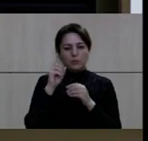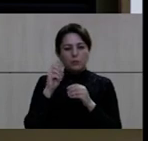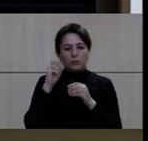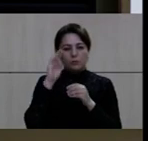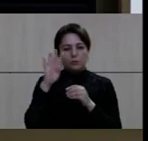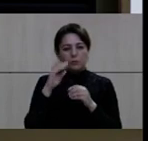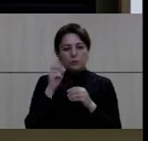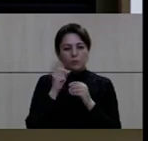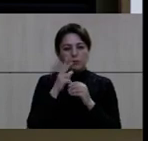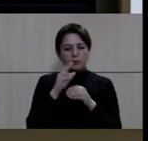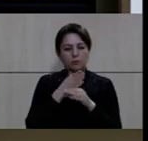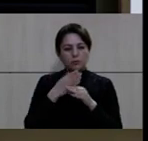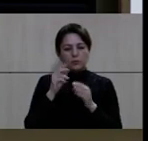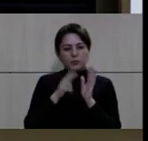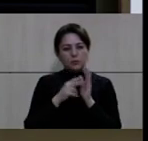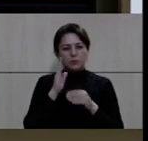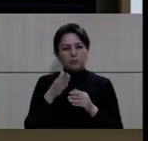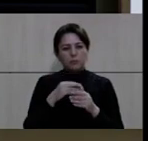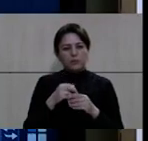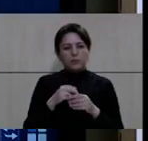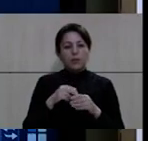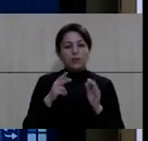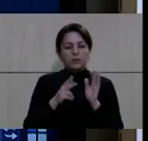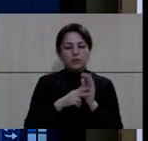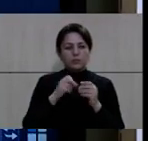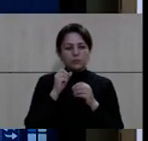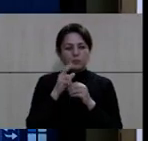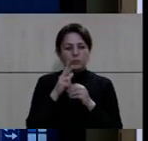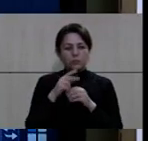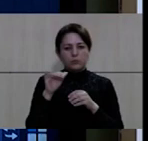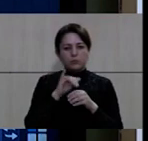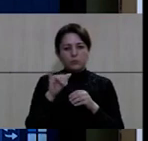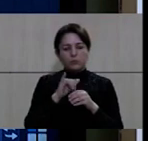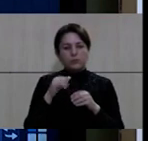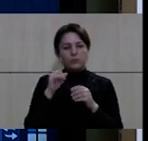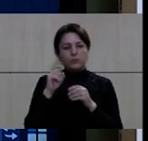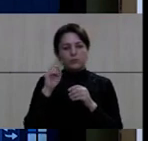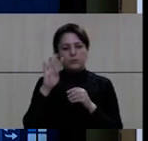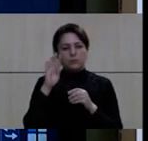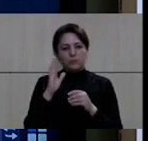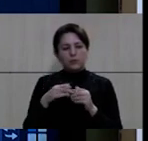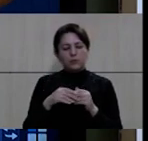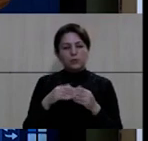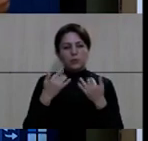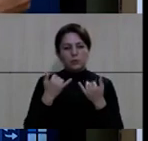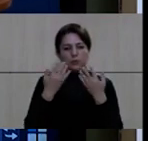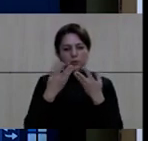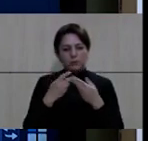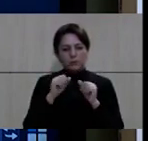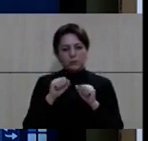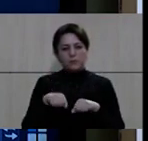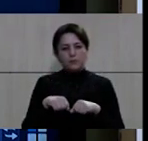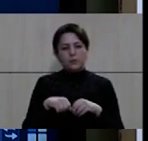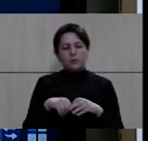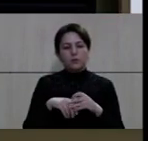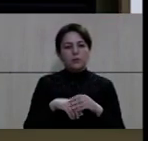ga bo'lsam 8 dan, chunki 8 ni 13 ga ko'paytirsak 104 chiqadi. Endi hisoblashimiz mumkin,